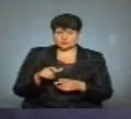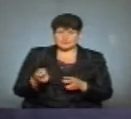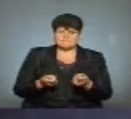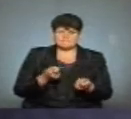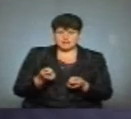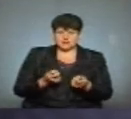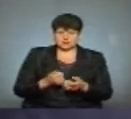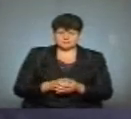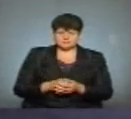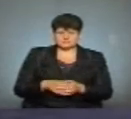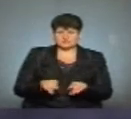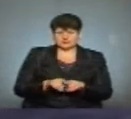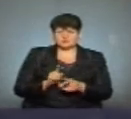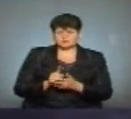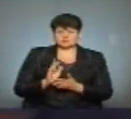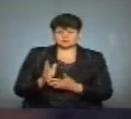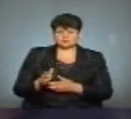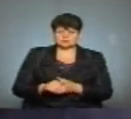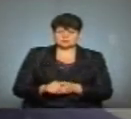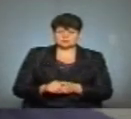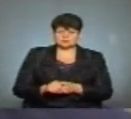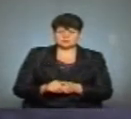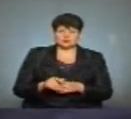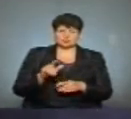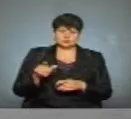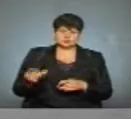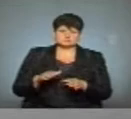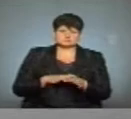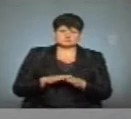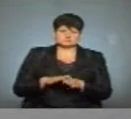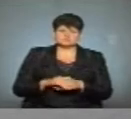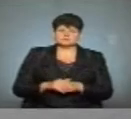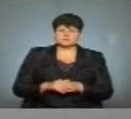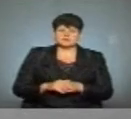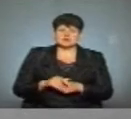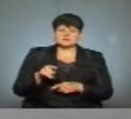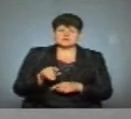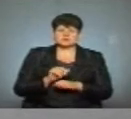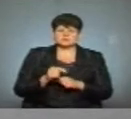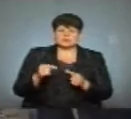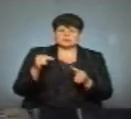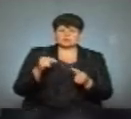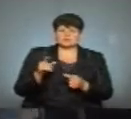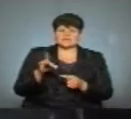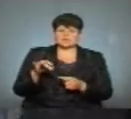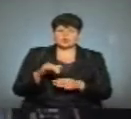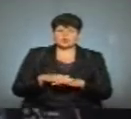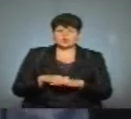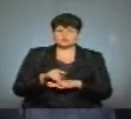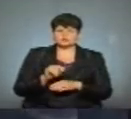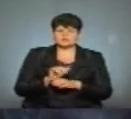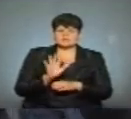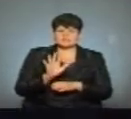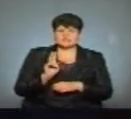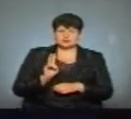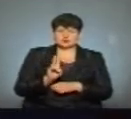мало, так як має бути. Вроді люди дотримуються. А це зупинка навпроти Євроринку. Тут зупиняється 5-й